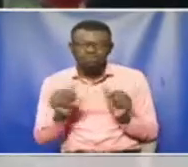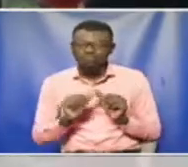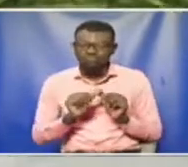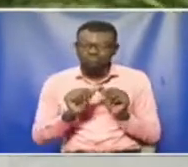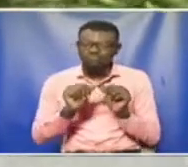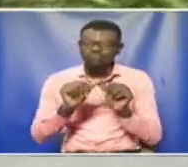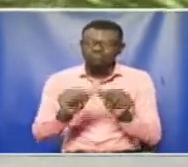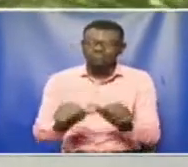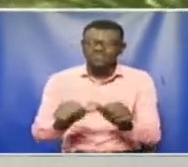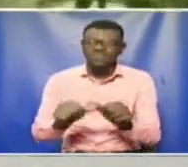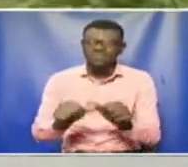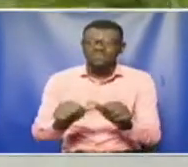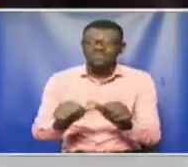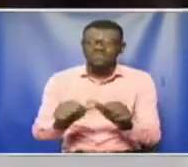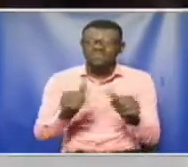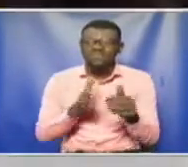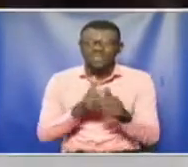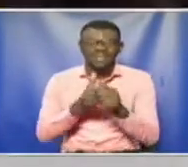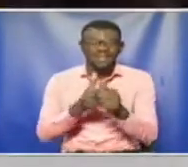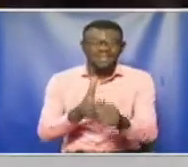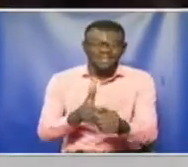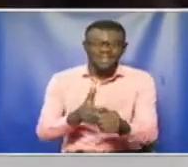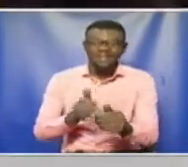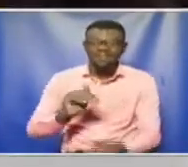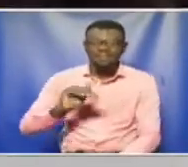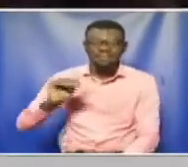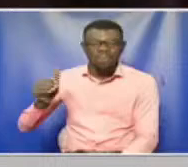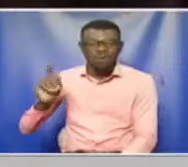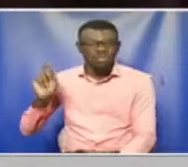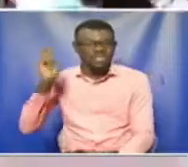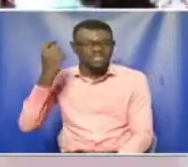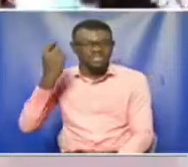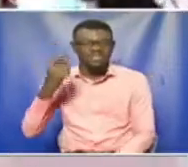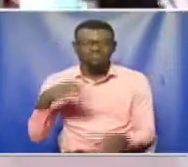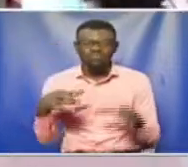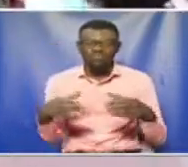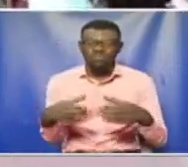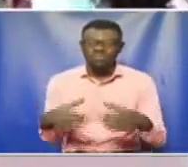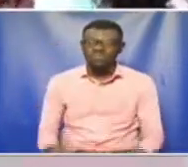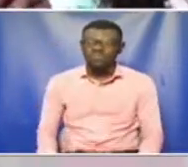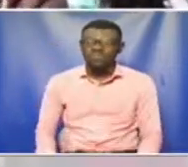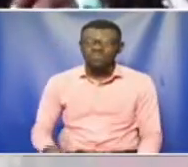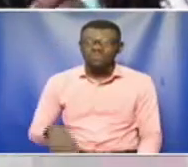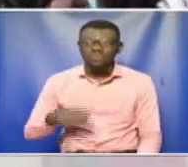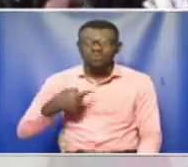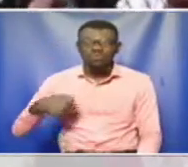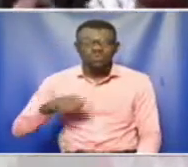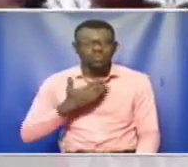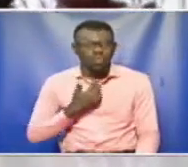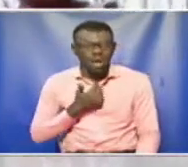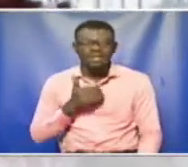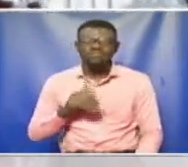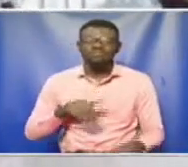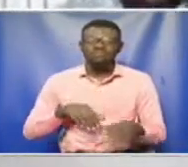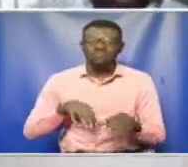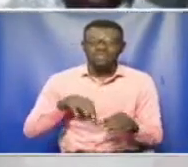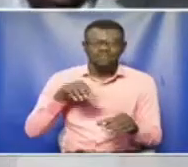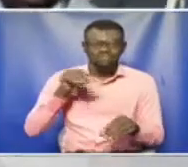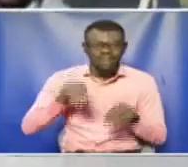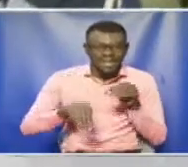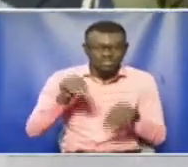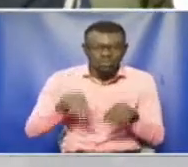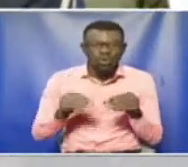kujihusisha na swala la kuwa kiongozi wa kisiasa wa eneo la Mlima Kenya. Tunataka uchaguzi ukuje, tumalizane